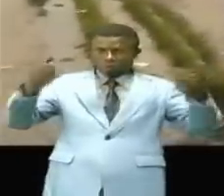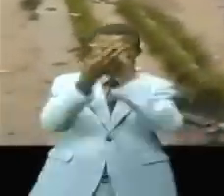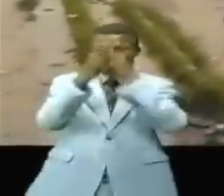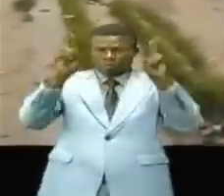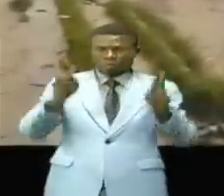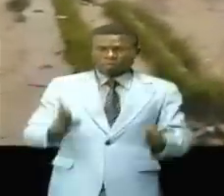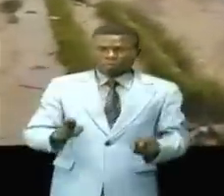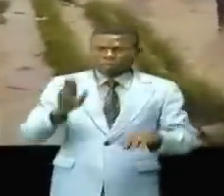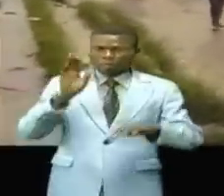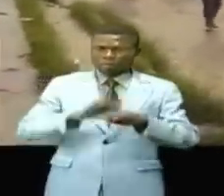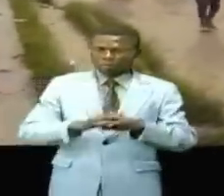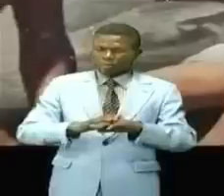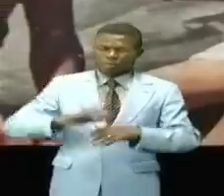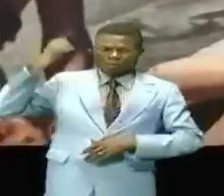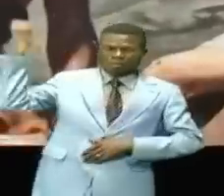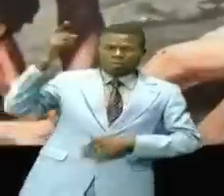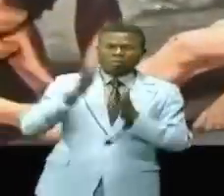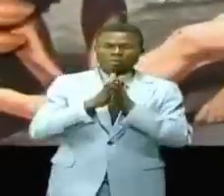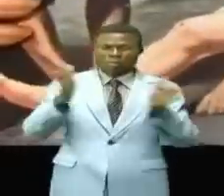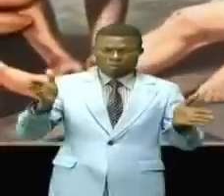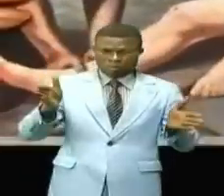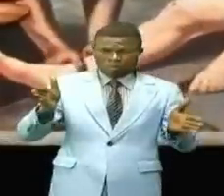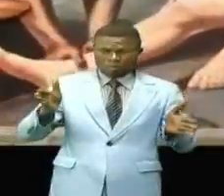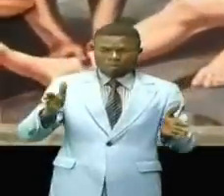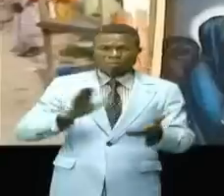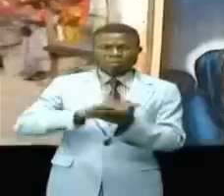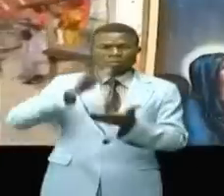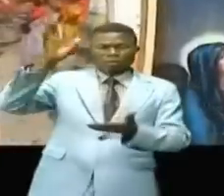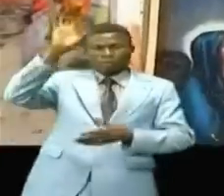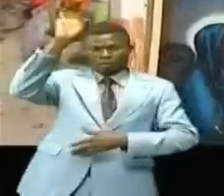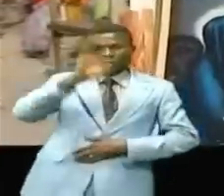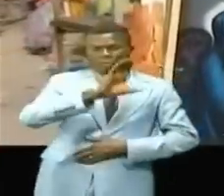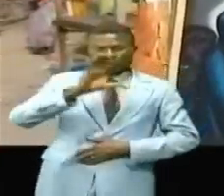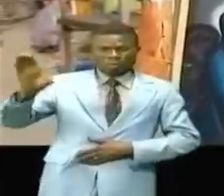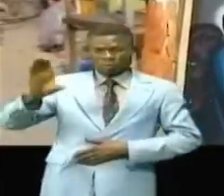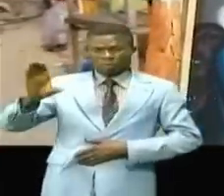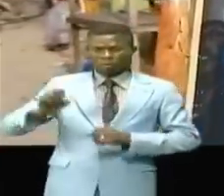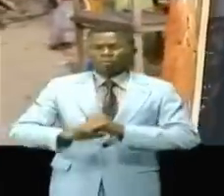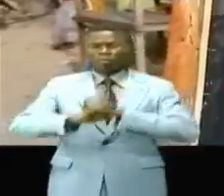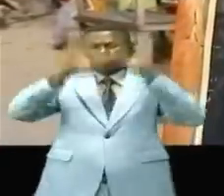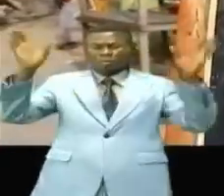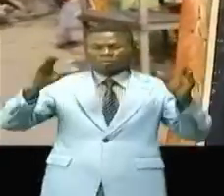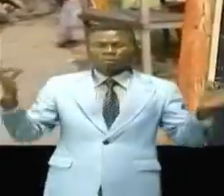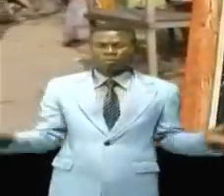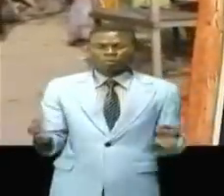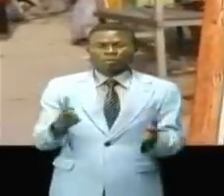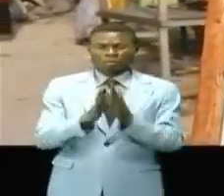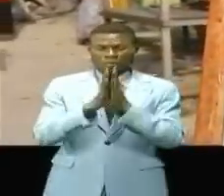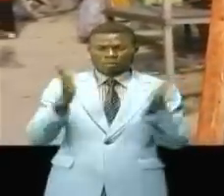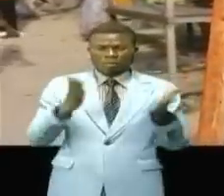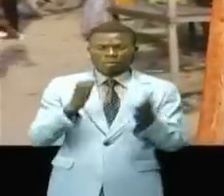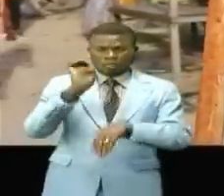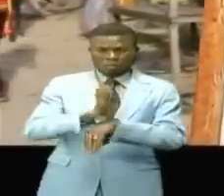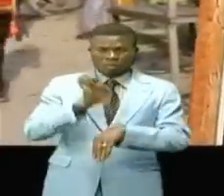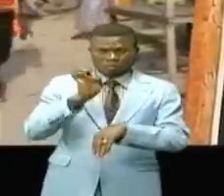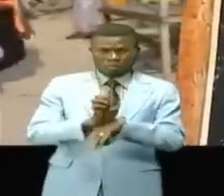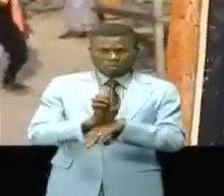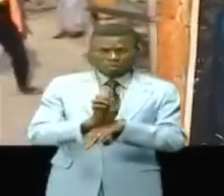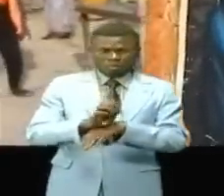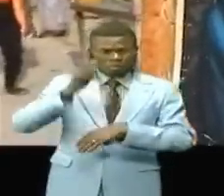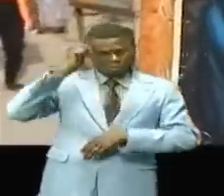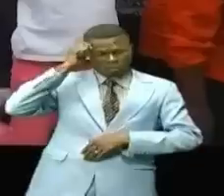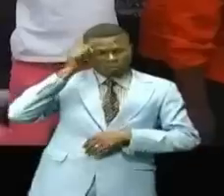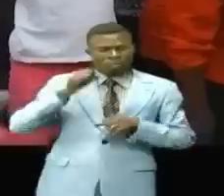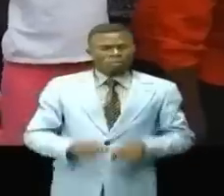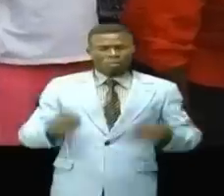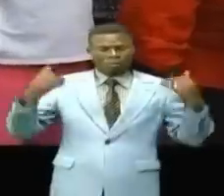doit atteindre les extrémités de la terre. Ainsi, c'est la gloire de la croix qui éclate dans cette célébration, car l'Église ne commémore pas la